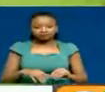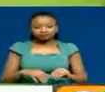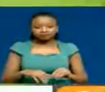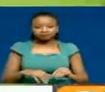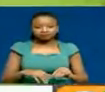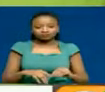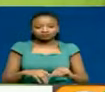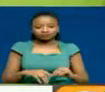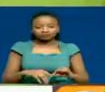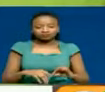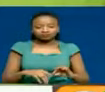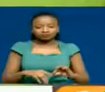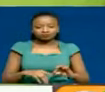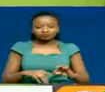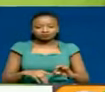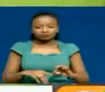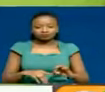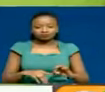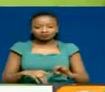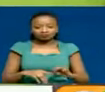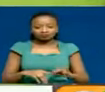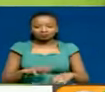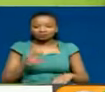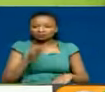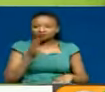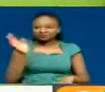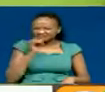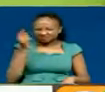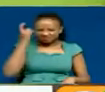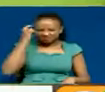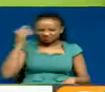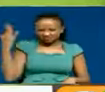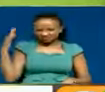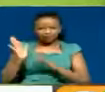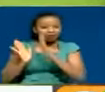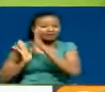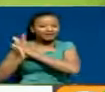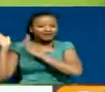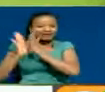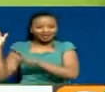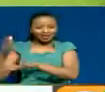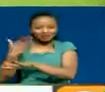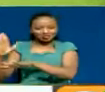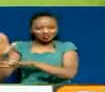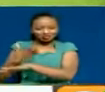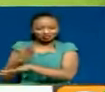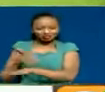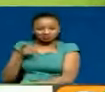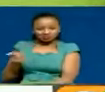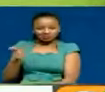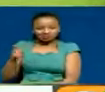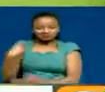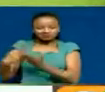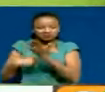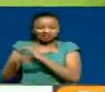Sababu ya hiyo harakati ya rege ambayo mulisikia na hiyo